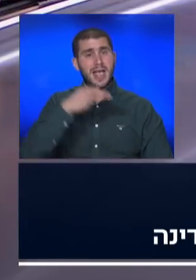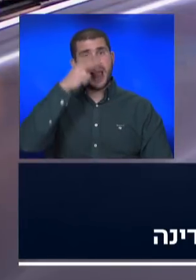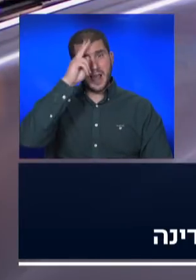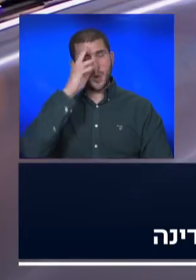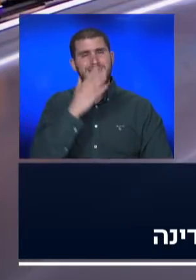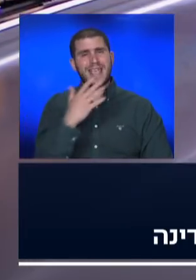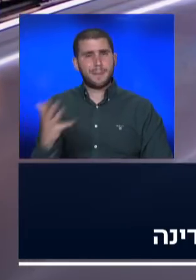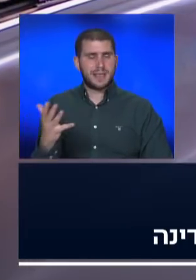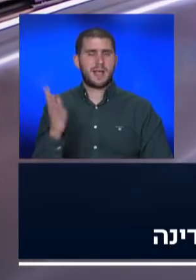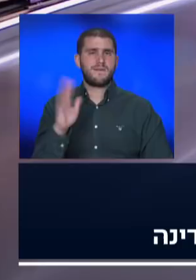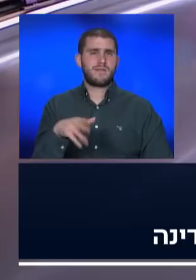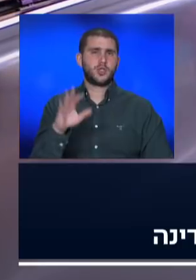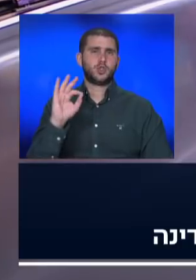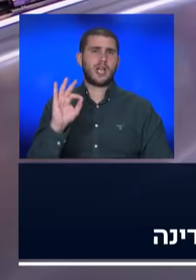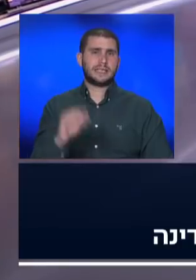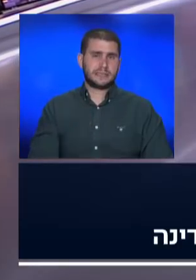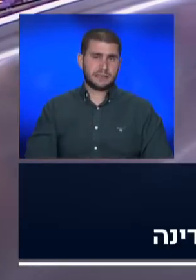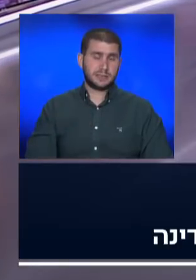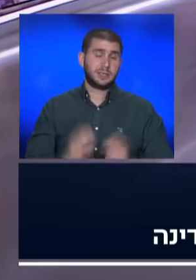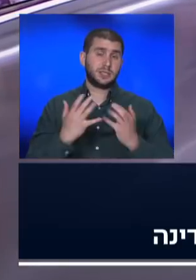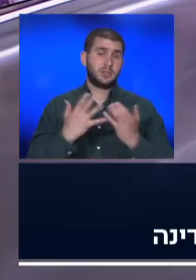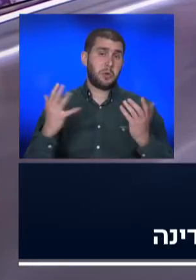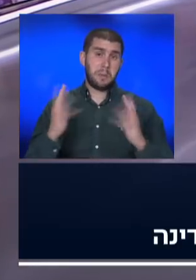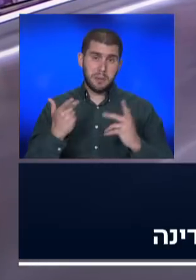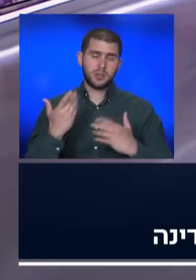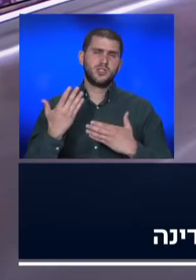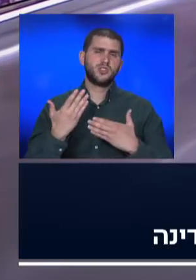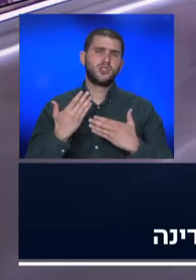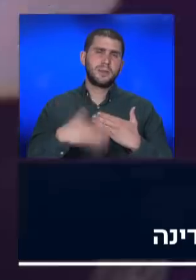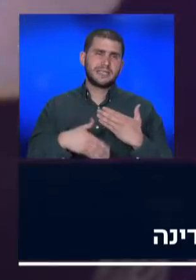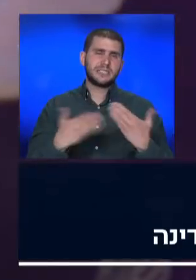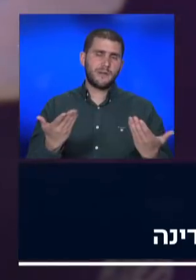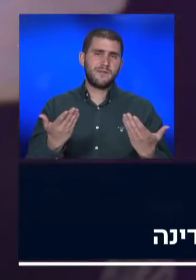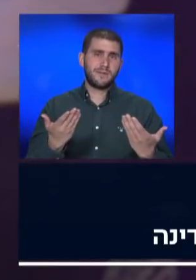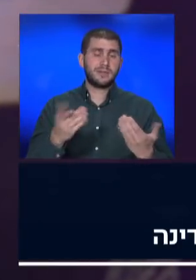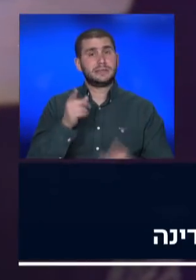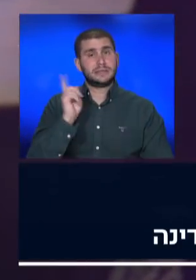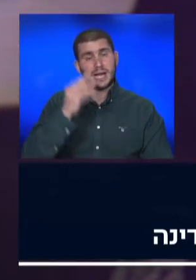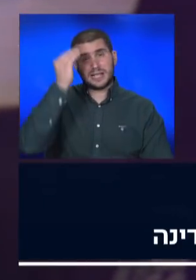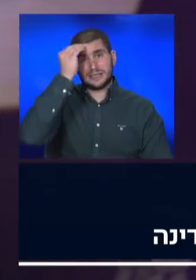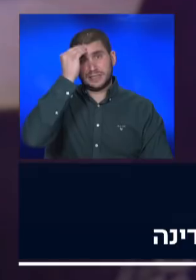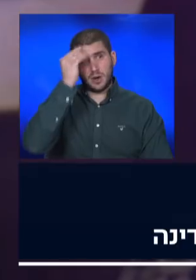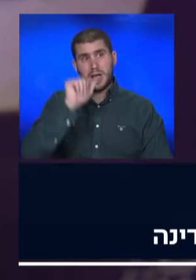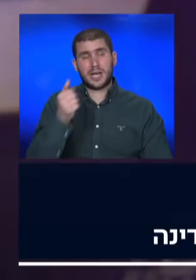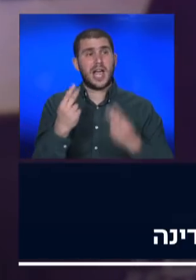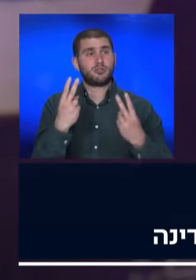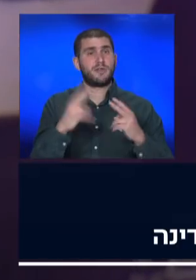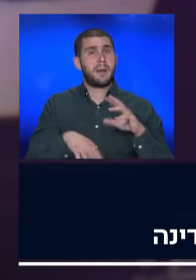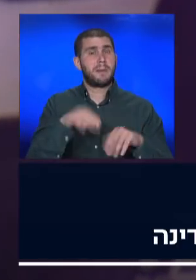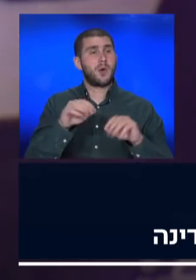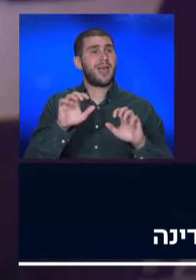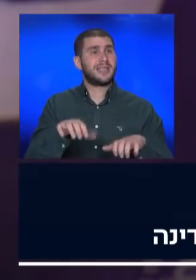וש"ס, כשברור שבסופו של דבר, וזה צריך לזכור, זה הדבר אולי הכי חשוב בבחירות לנשיאות,